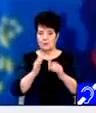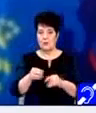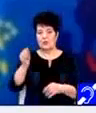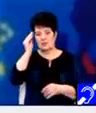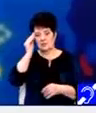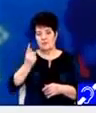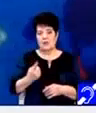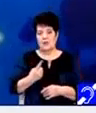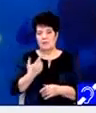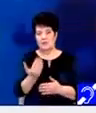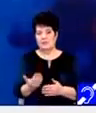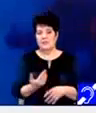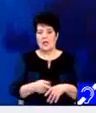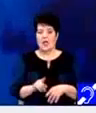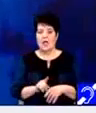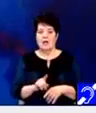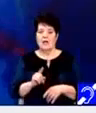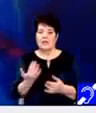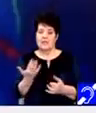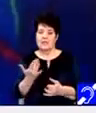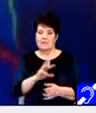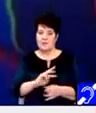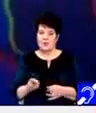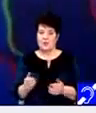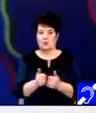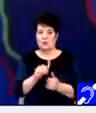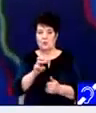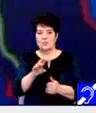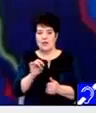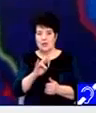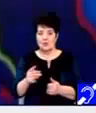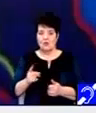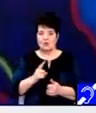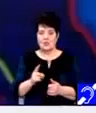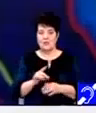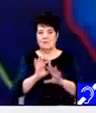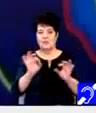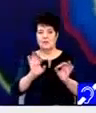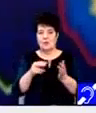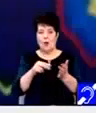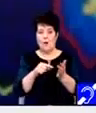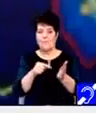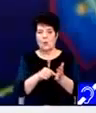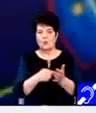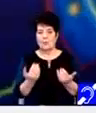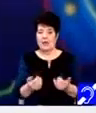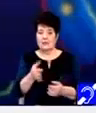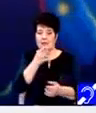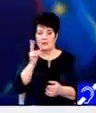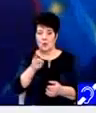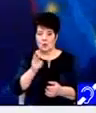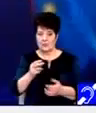Facebook, unde așteptăm și opiniile dumneavoastră. În câteva minute, colegul meu Vasile Munteanu vă așteaptă la emisiunea Punctul pe azi, iar de la ora 20